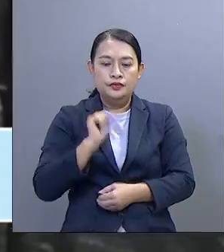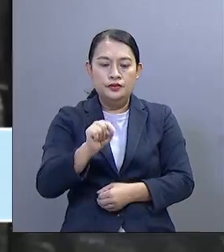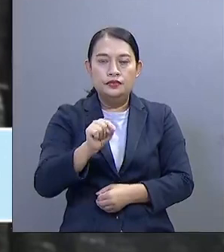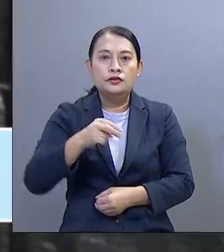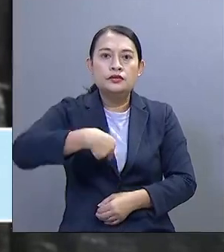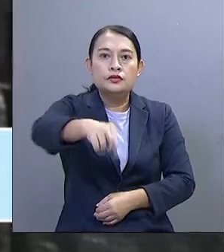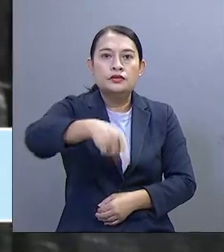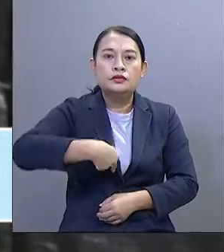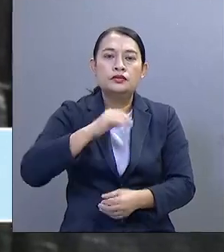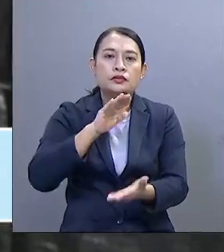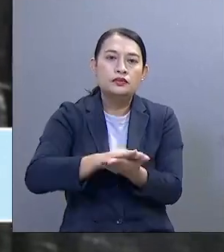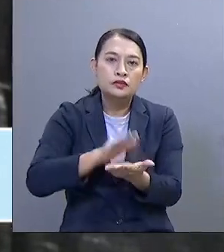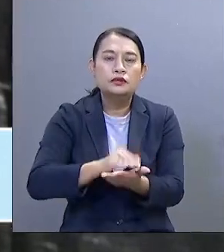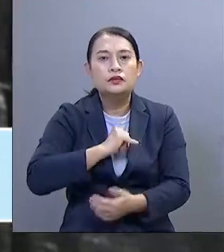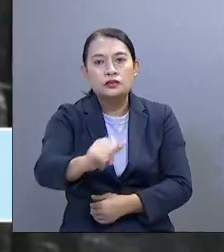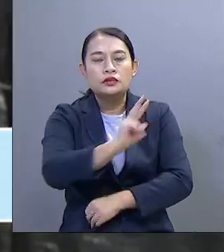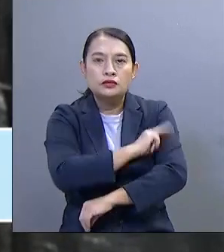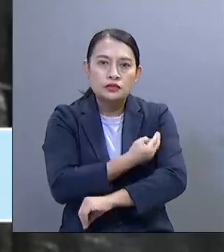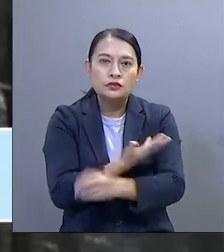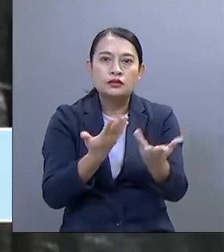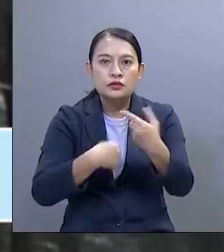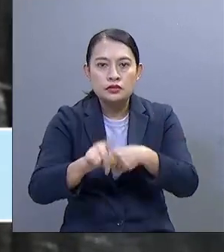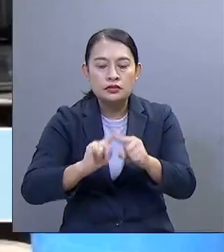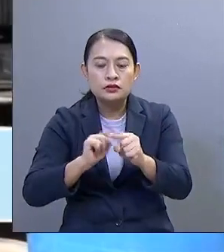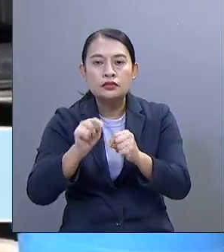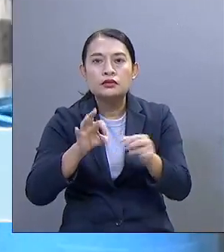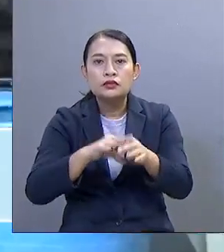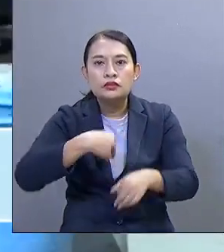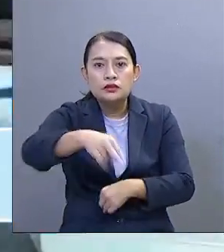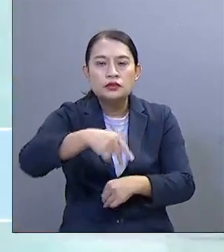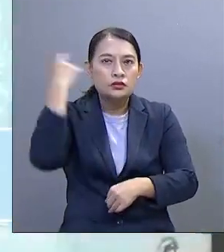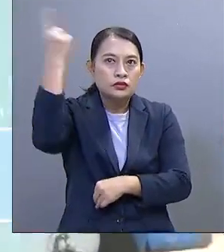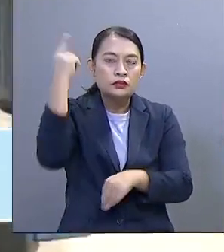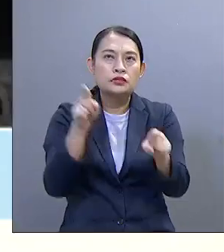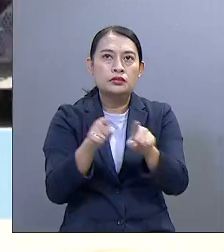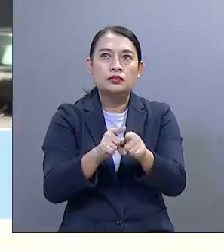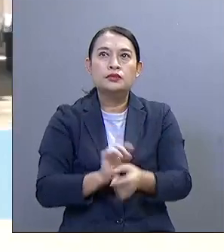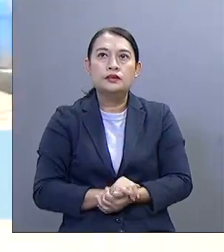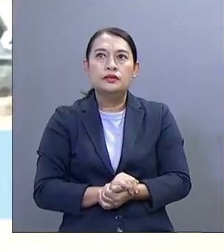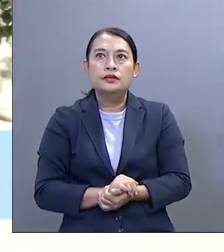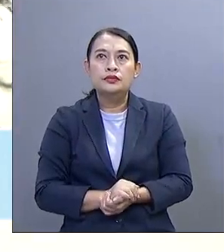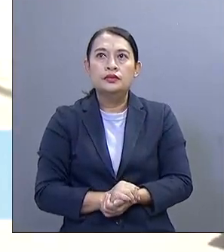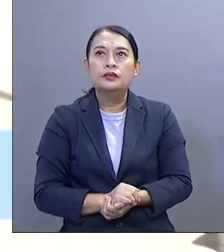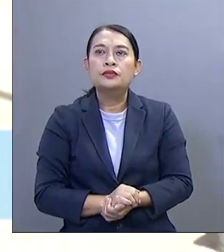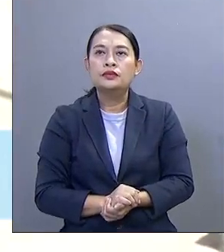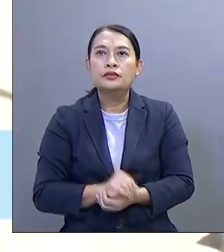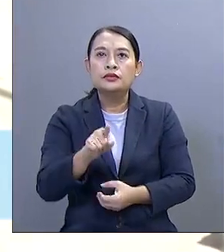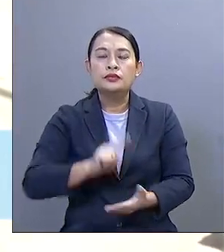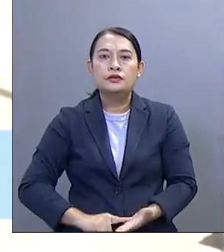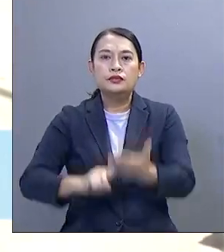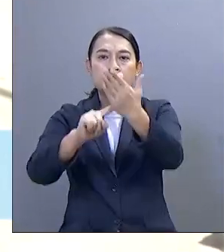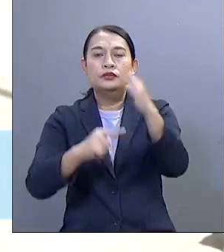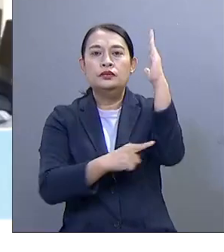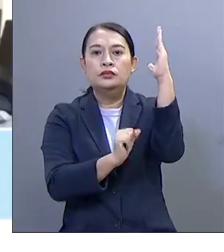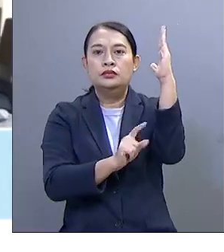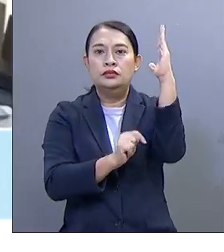ใช้เดินทางไปโเรีนโงพาบาสสาร รมถงเป็ทางสันจรของนักท่องเที่ยวเรื่องนี้ได้ส่งไปถจัวสตูนแล้เพอ